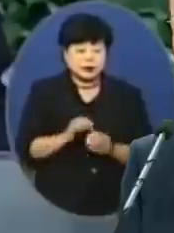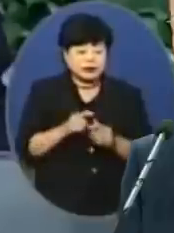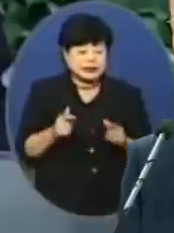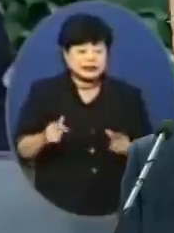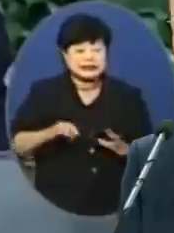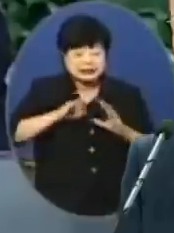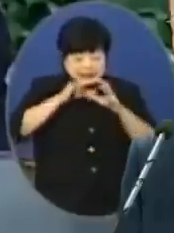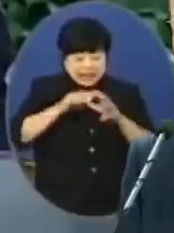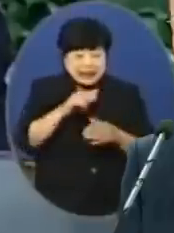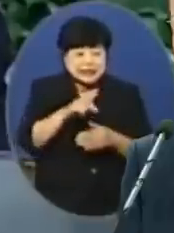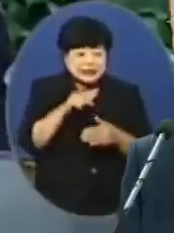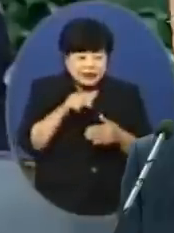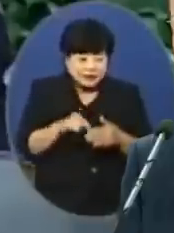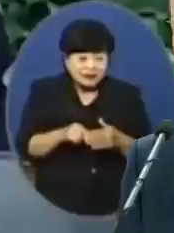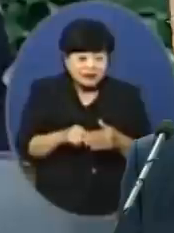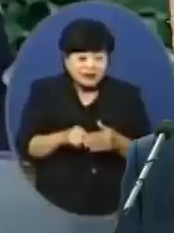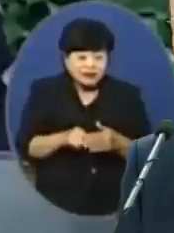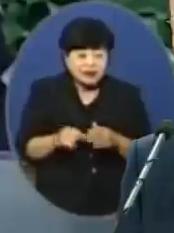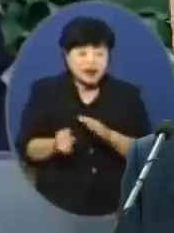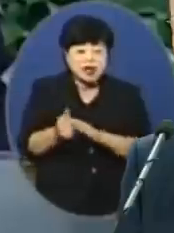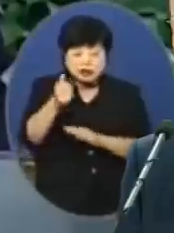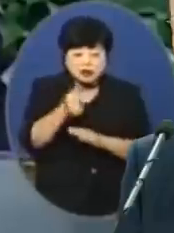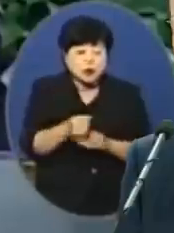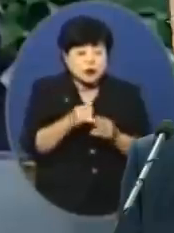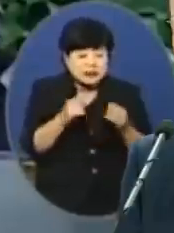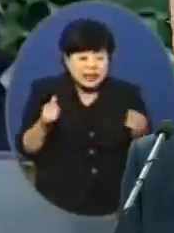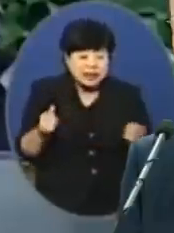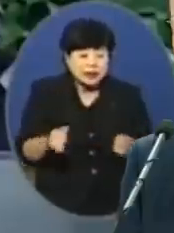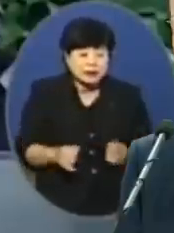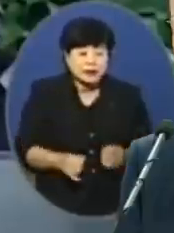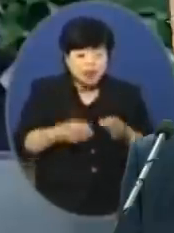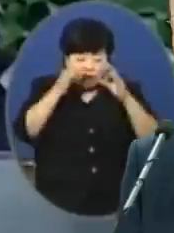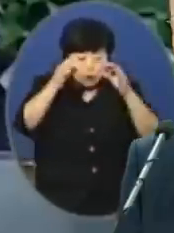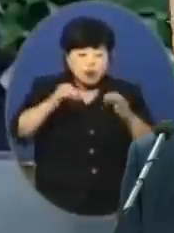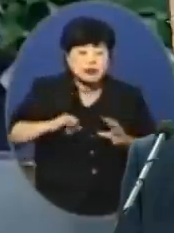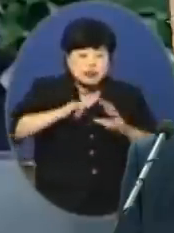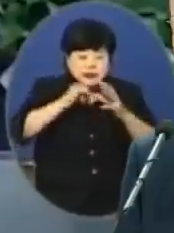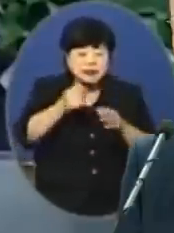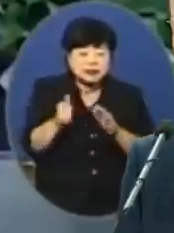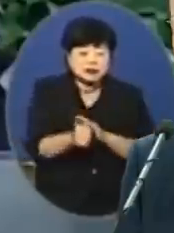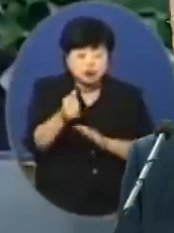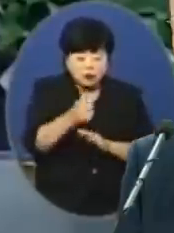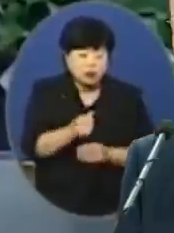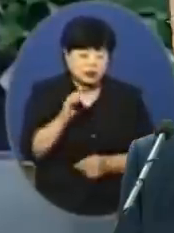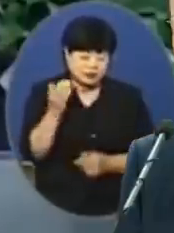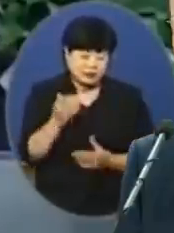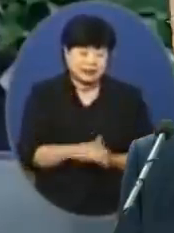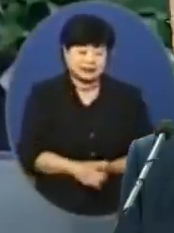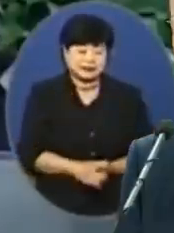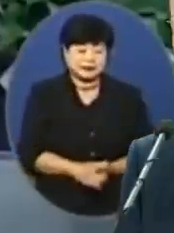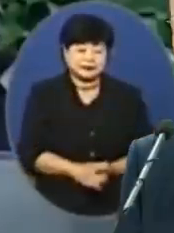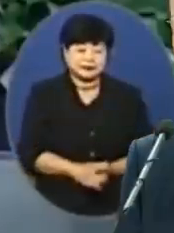보이는 세계에서 성공을 한 사람이 눈에 보이는 세계에서 성공을 합니다.